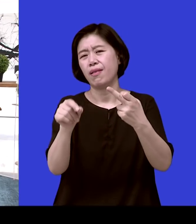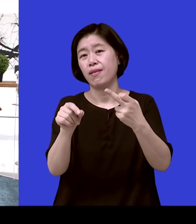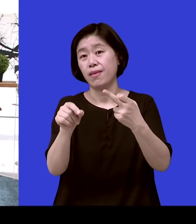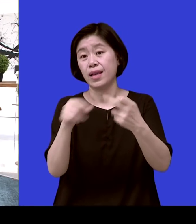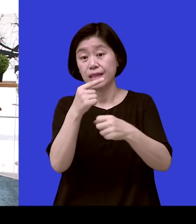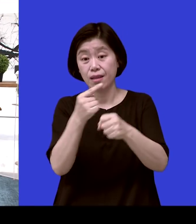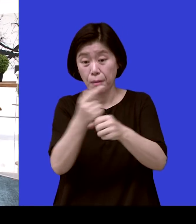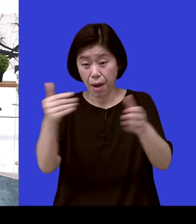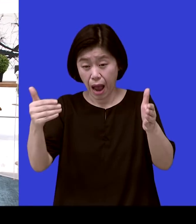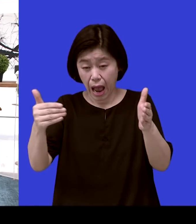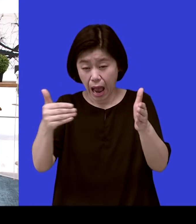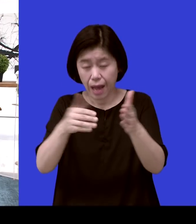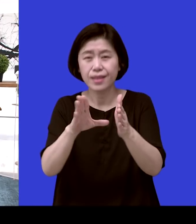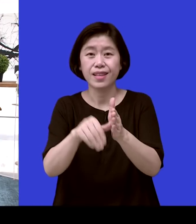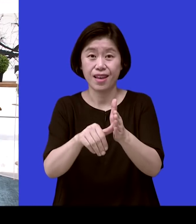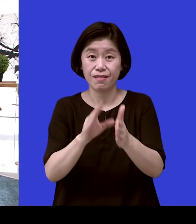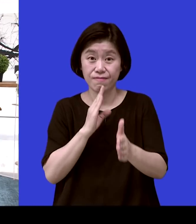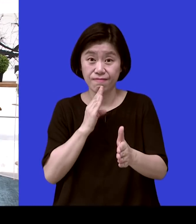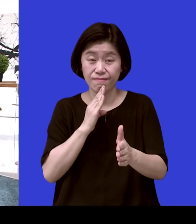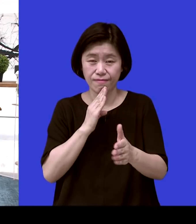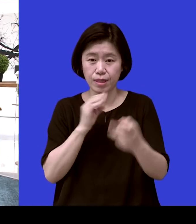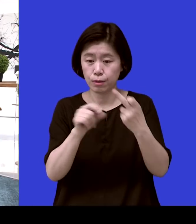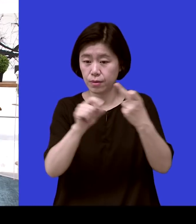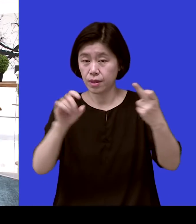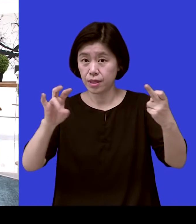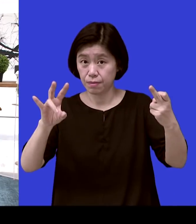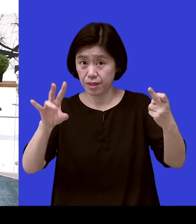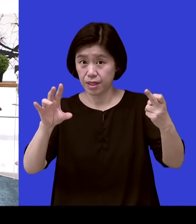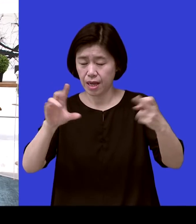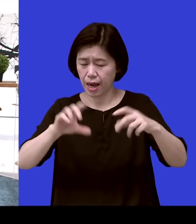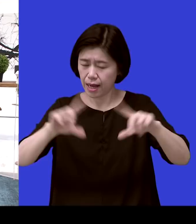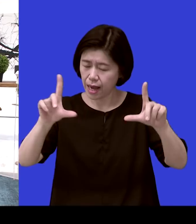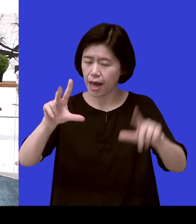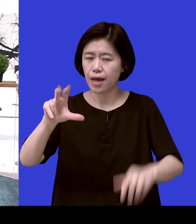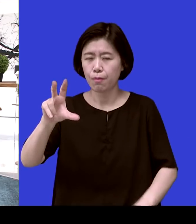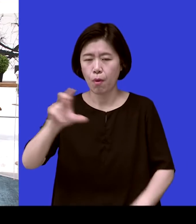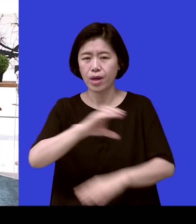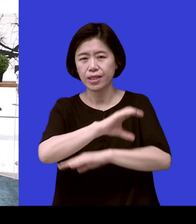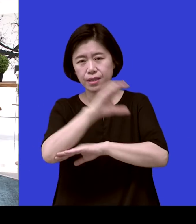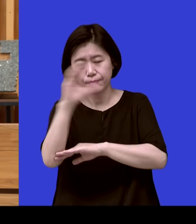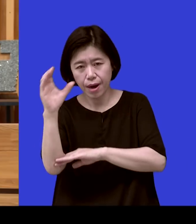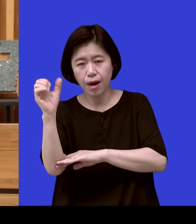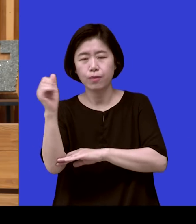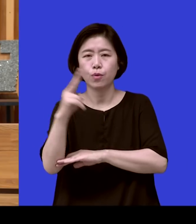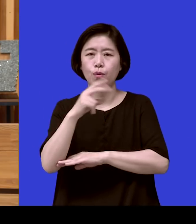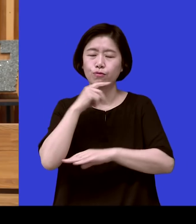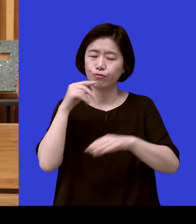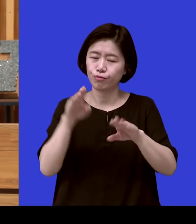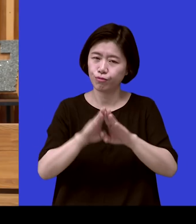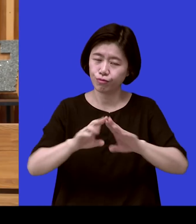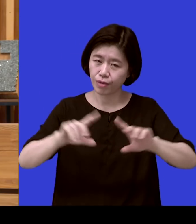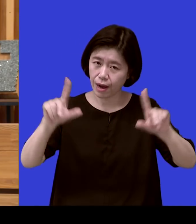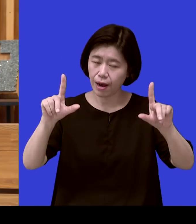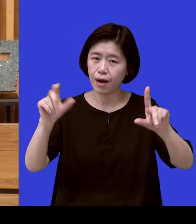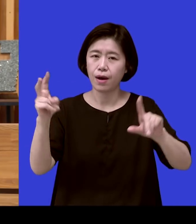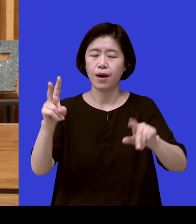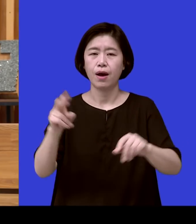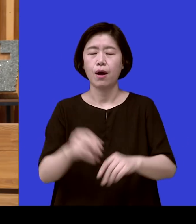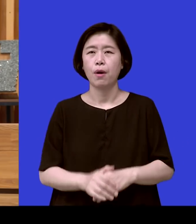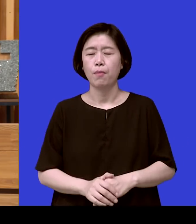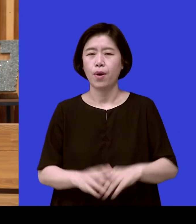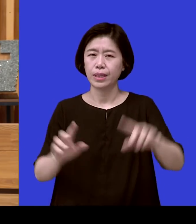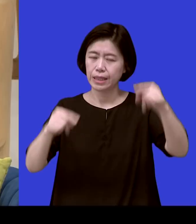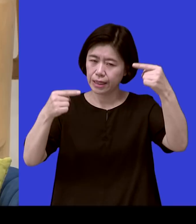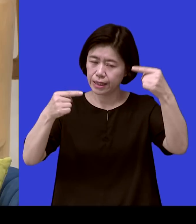그죠. 예. 24일, 12월 24일부터 예. 25일 또 사이에 주일 말씀, 특별 새벽 기도회도 네, 있고. 또